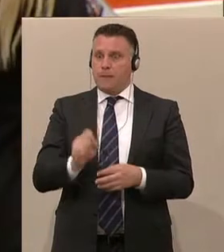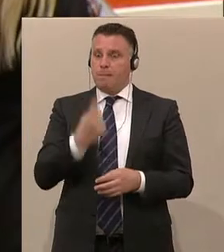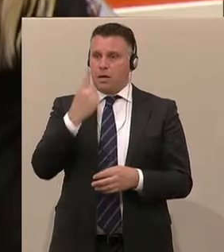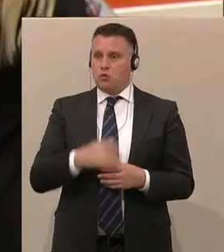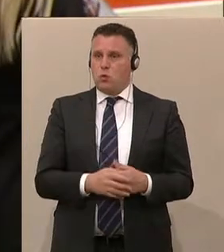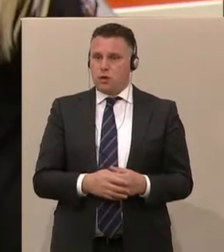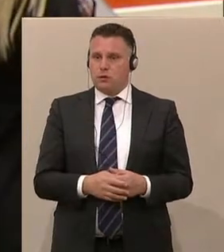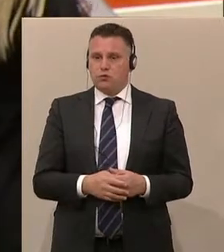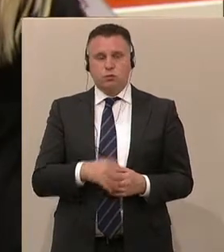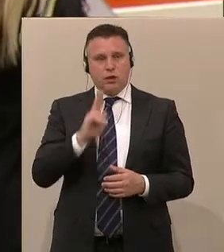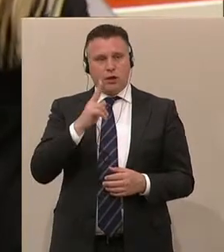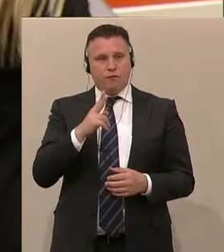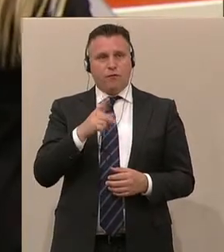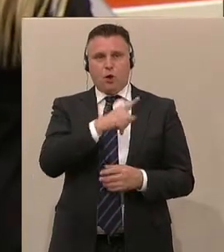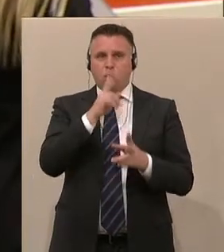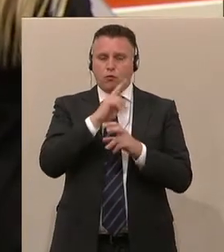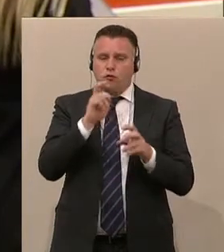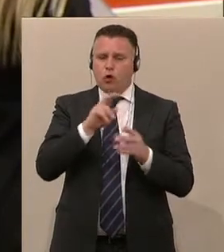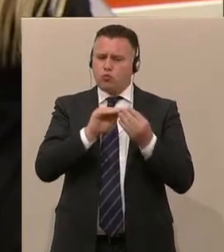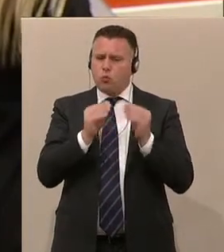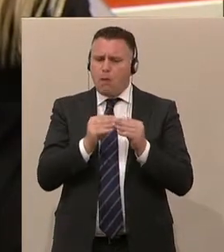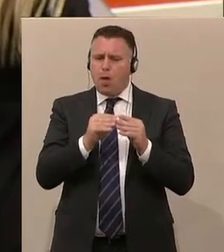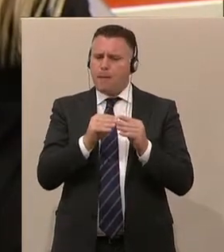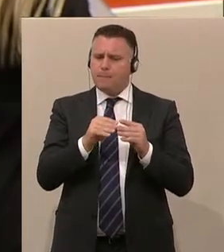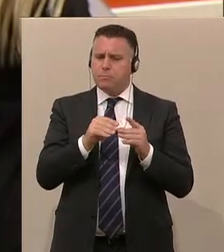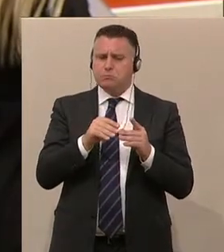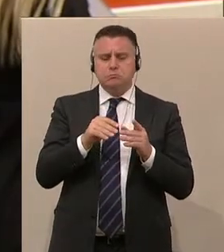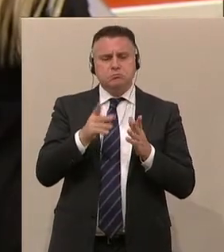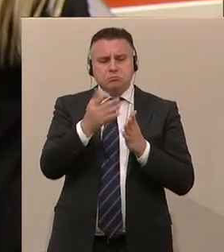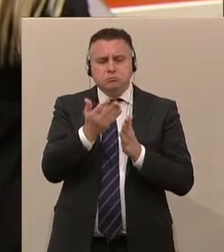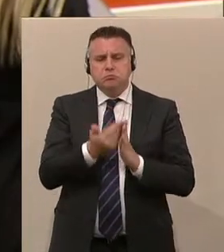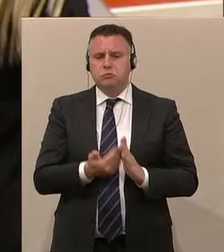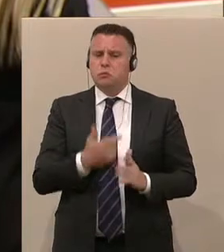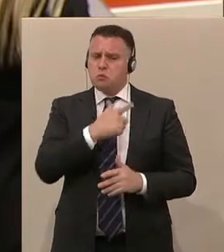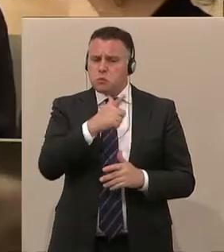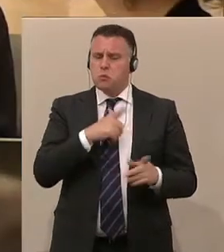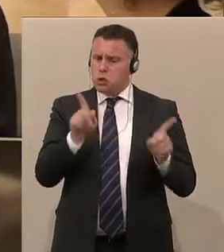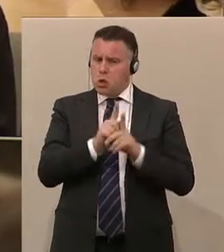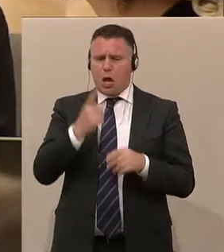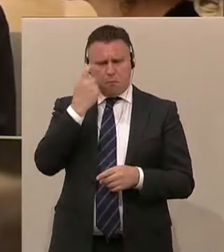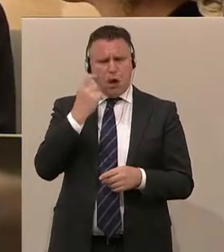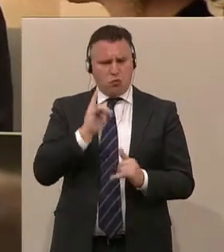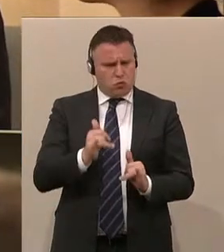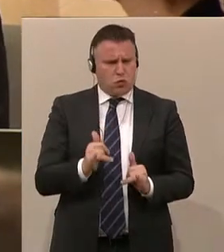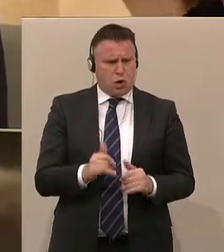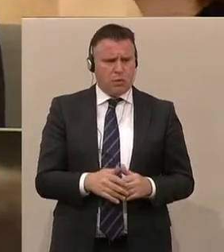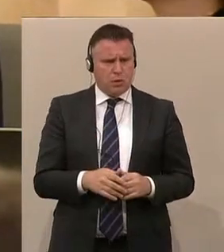da in der Problemanalyse und in vielen Fakten zu 100% übereinstimmen, was